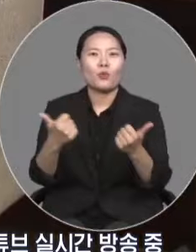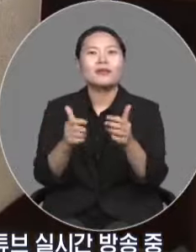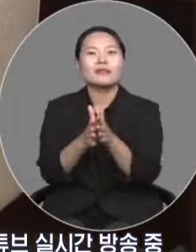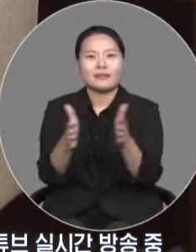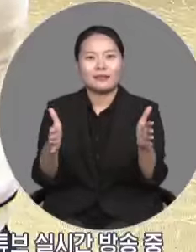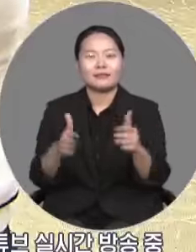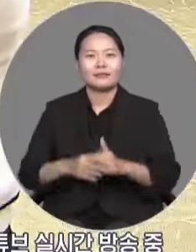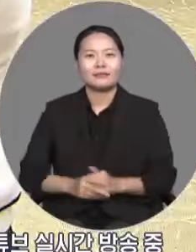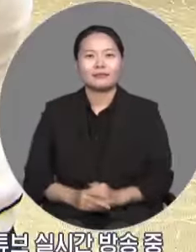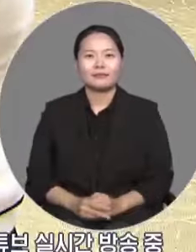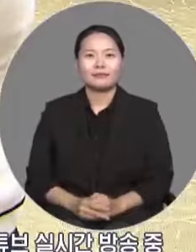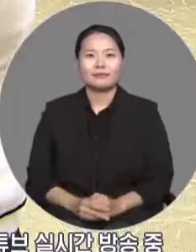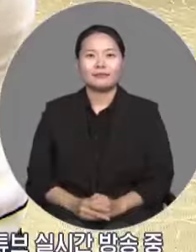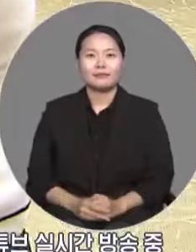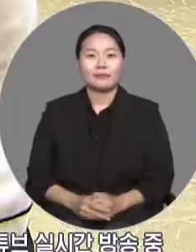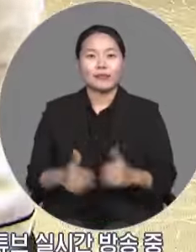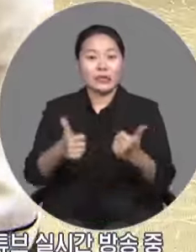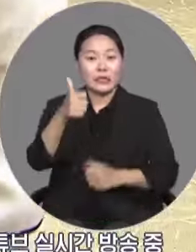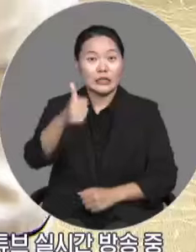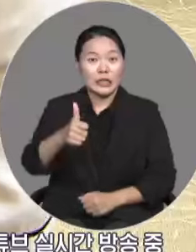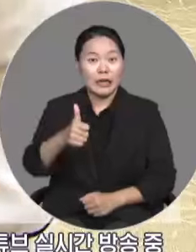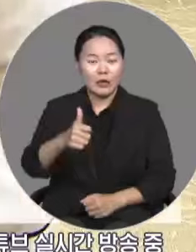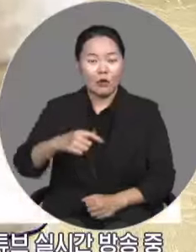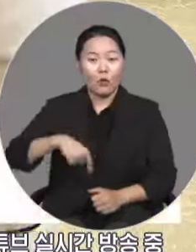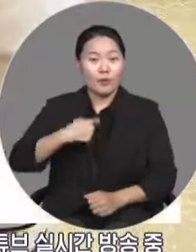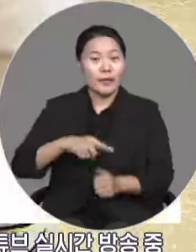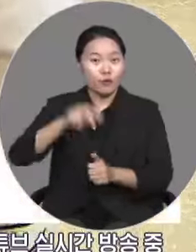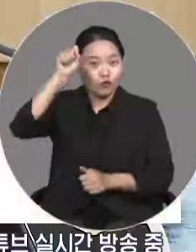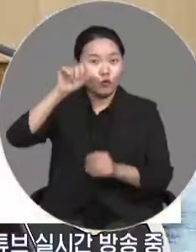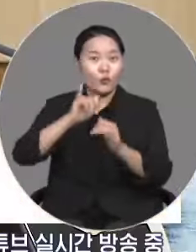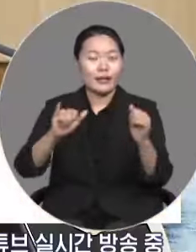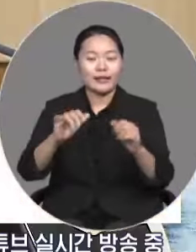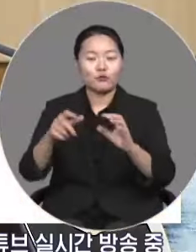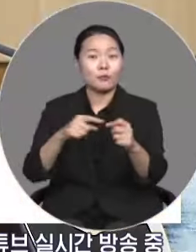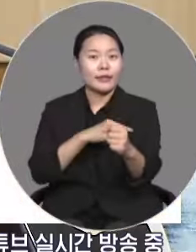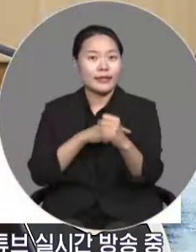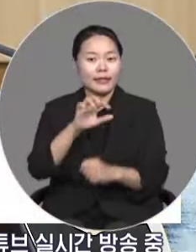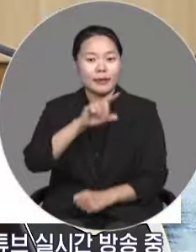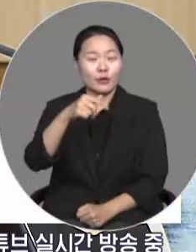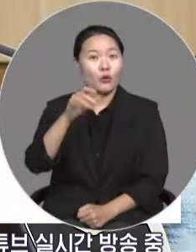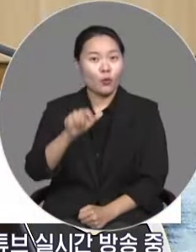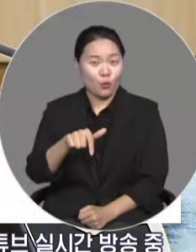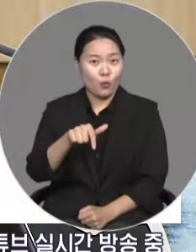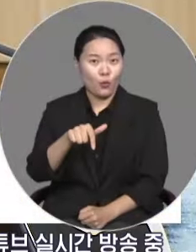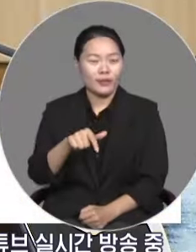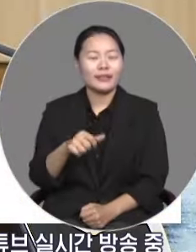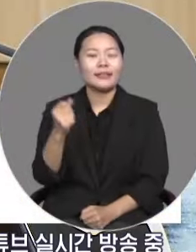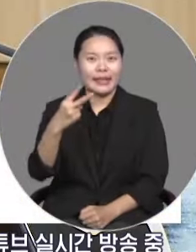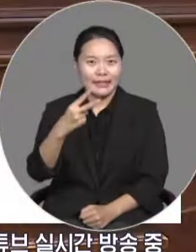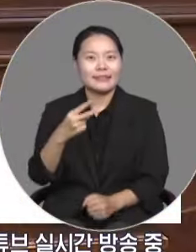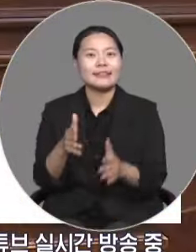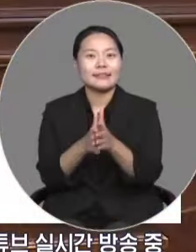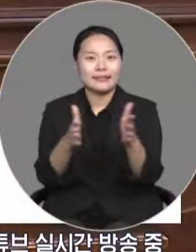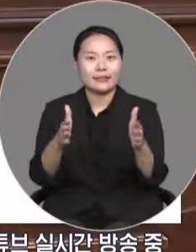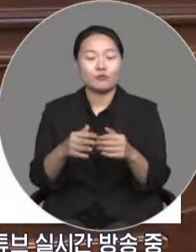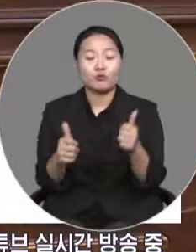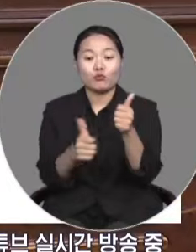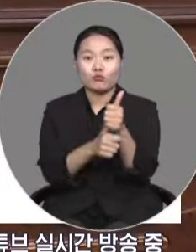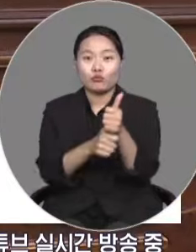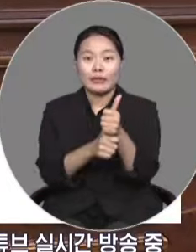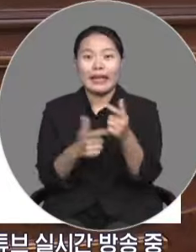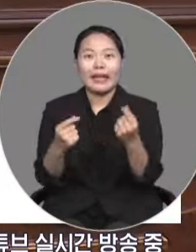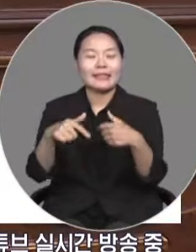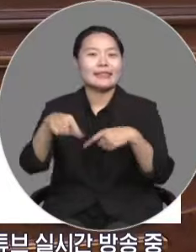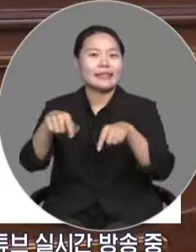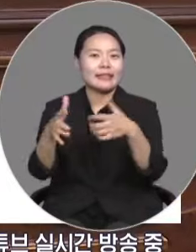회의가 시작됩니다. 의장직은 단독 입후보한 국민의힘 박경옥 의장의 연임이 확정됐고, 부의장도